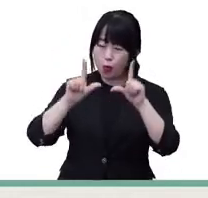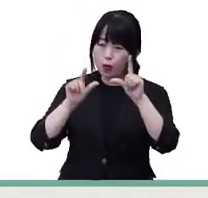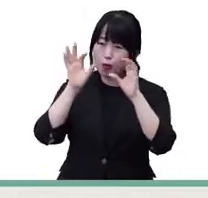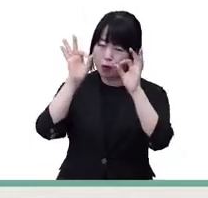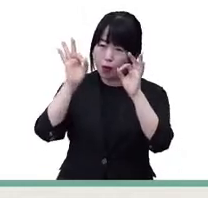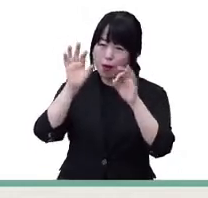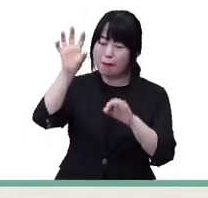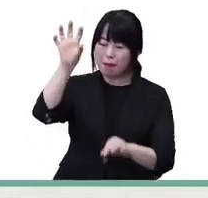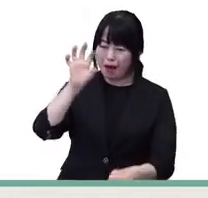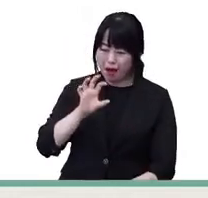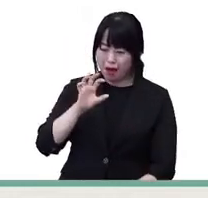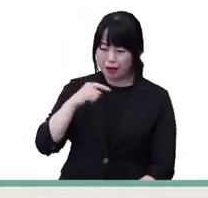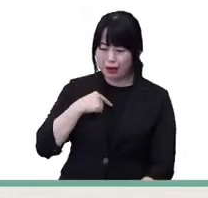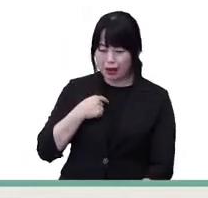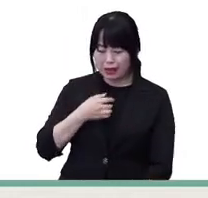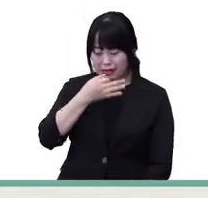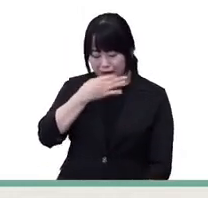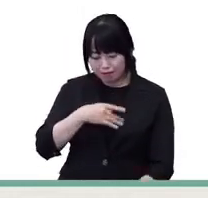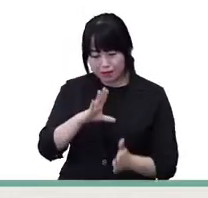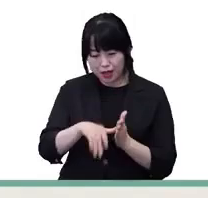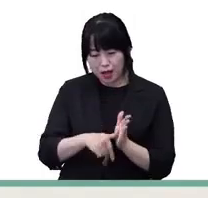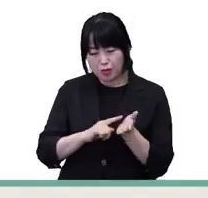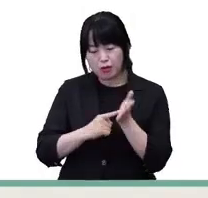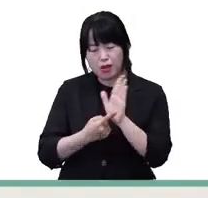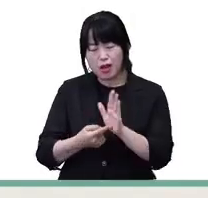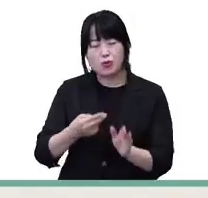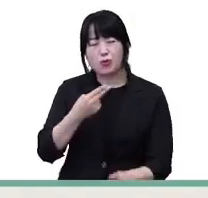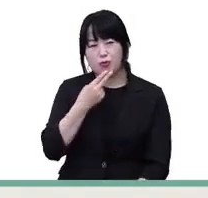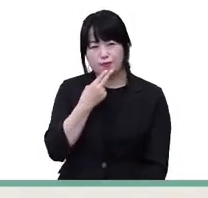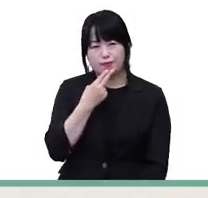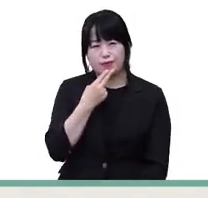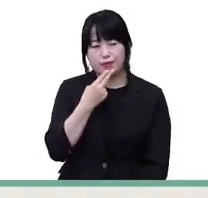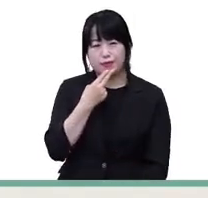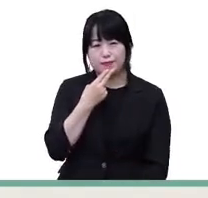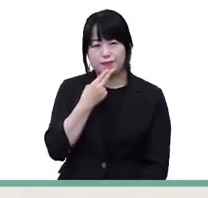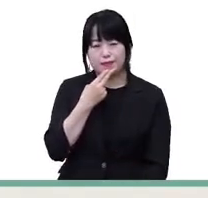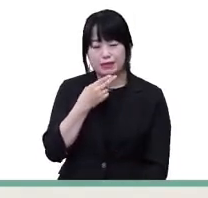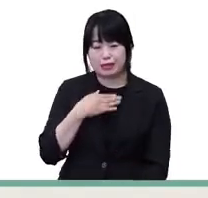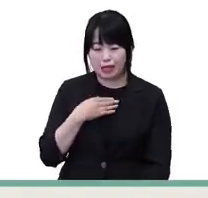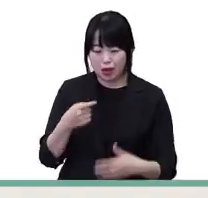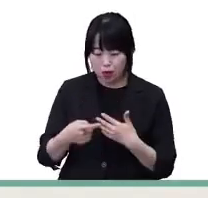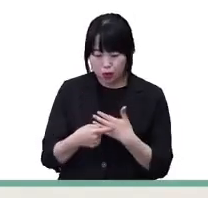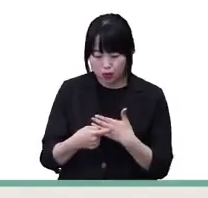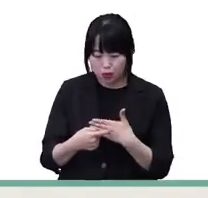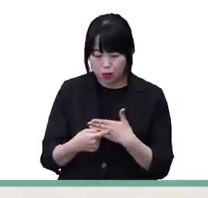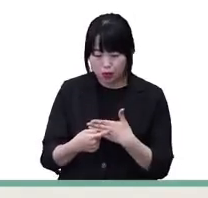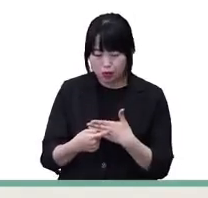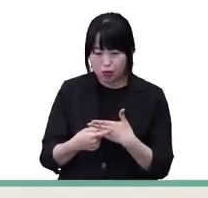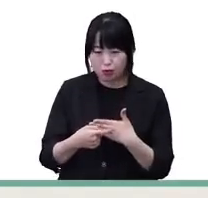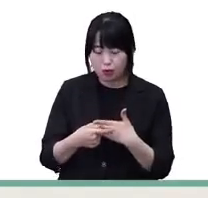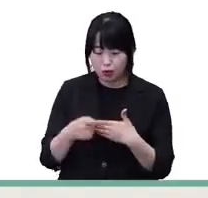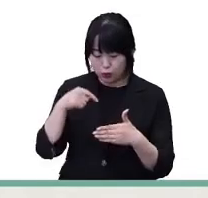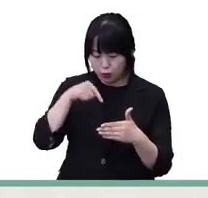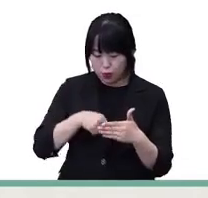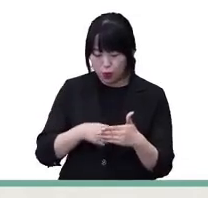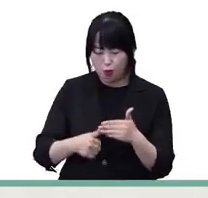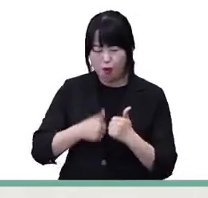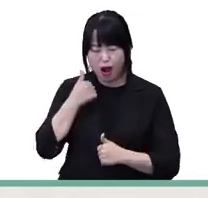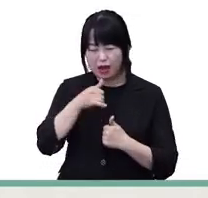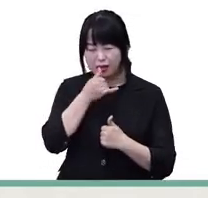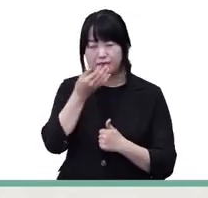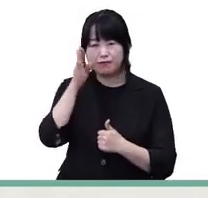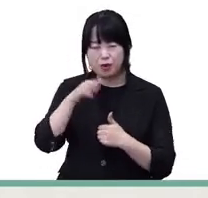있었을 때 표정이라든지 행동에서는 다 드러나는데도 불구하고 아니라고 하고 표현하지 않게 되는